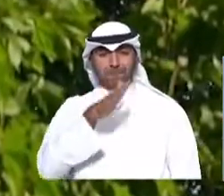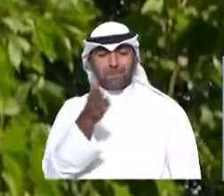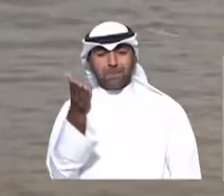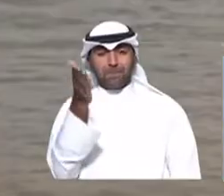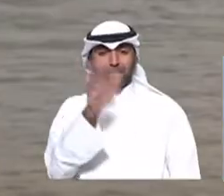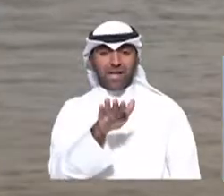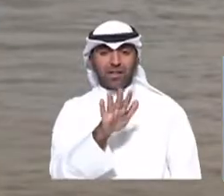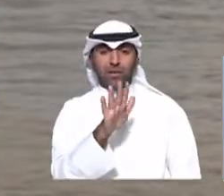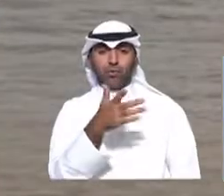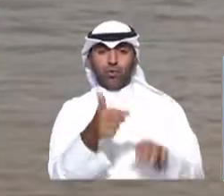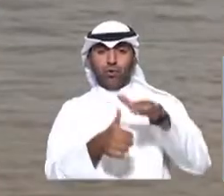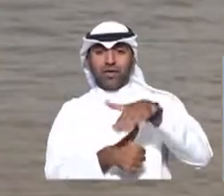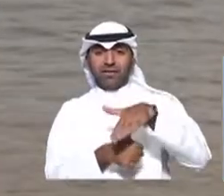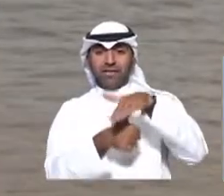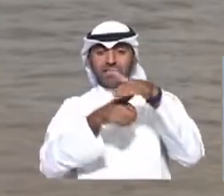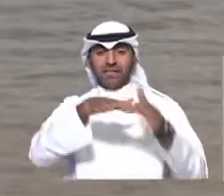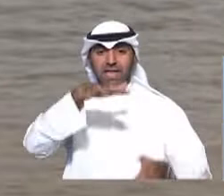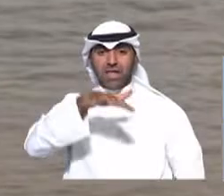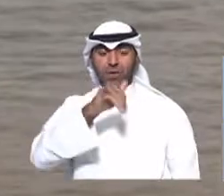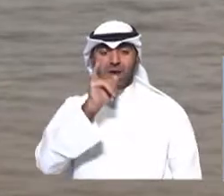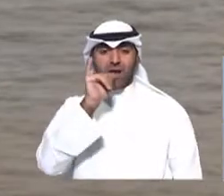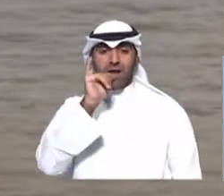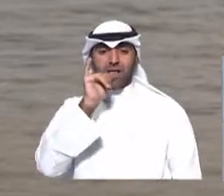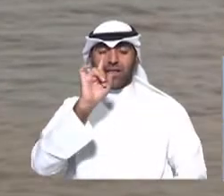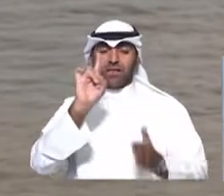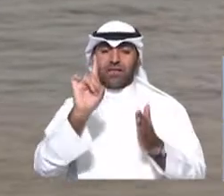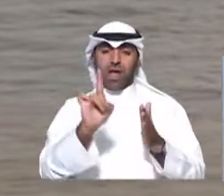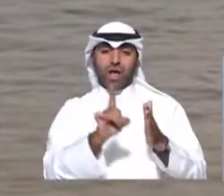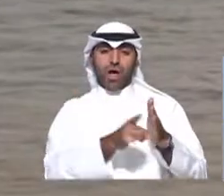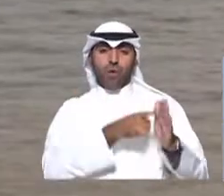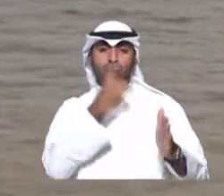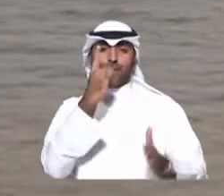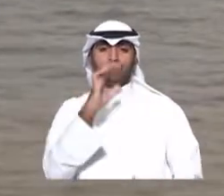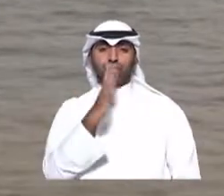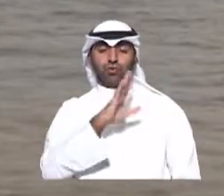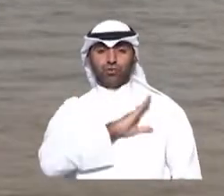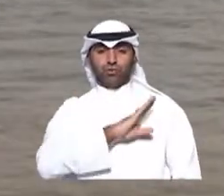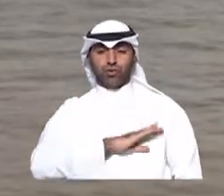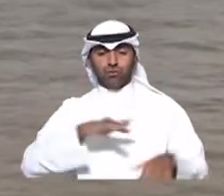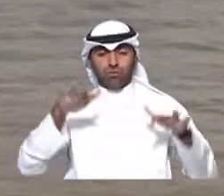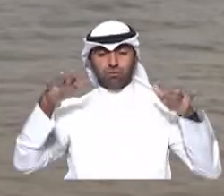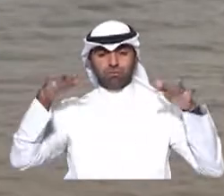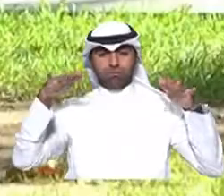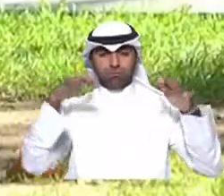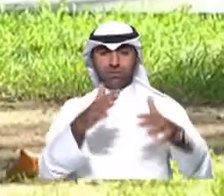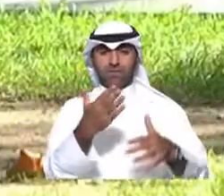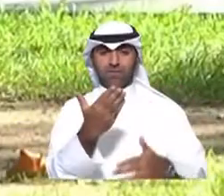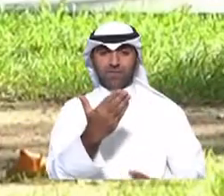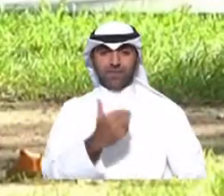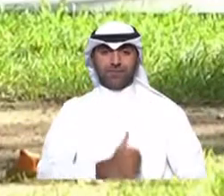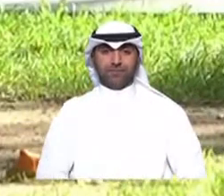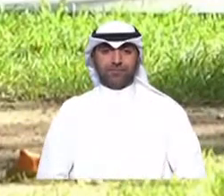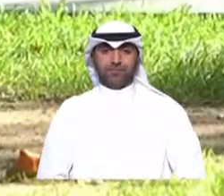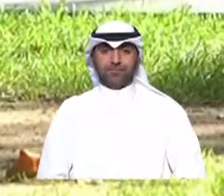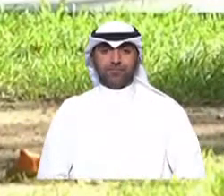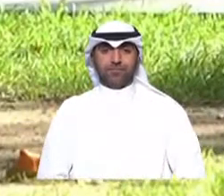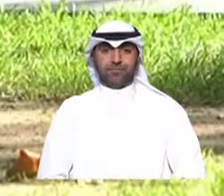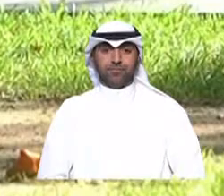بين أكبر الأنشطة على الإطلاق التي يشهدها تاريخ العمل الدبلوماسي للمملكة المتحدة.